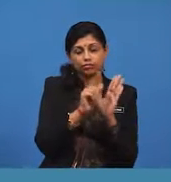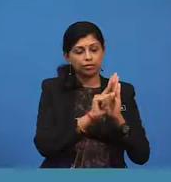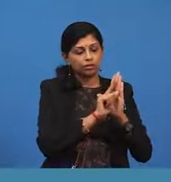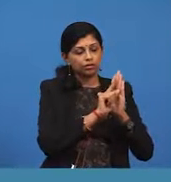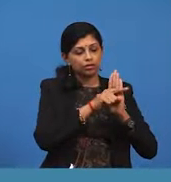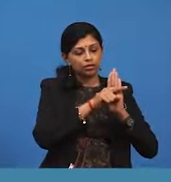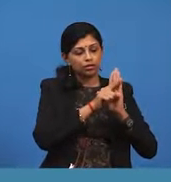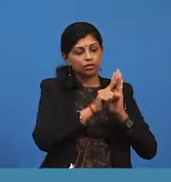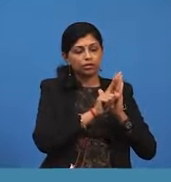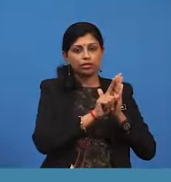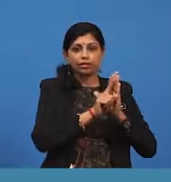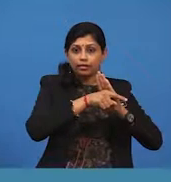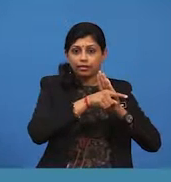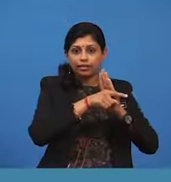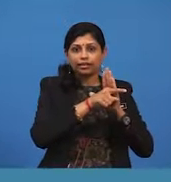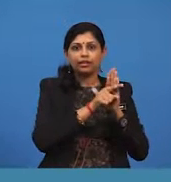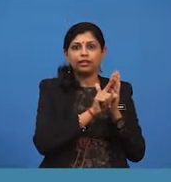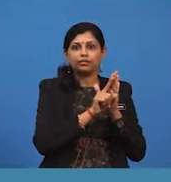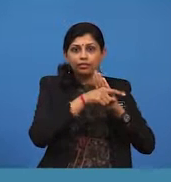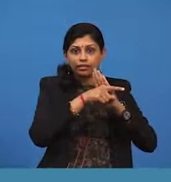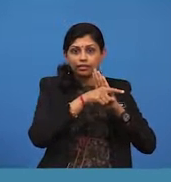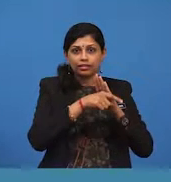seketika pada penunjuk galvanometer.